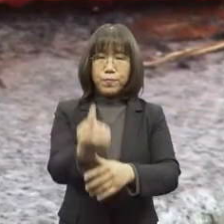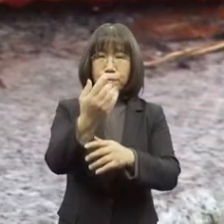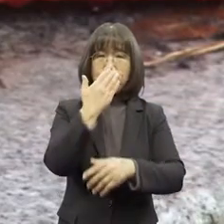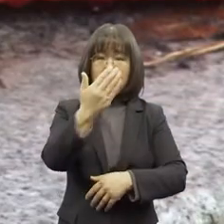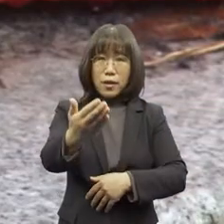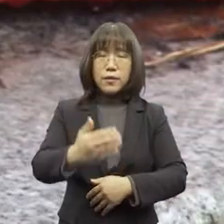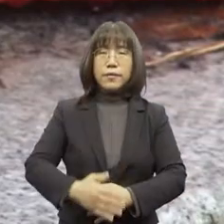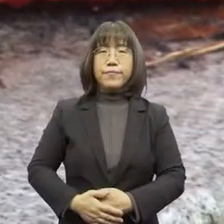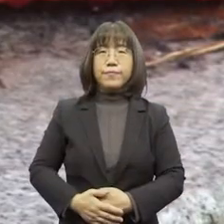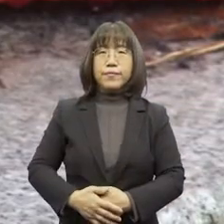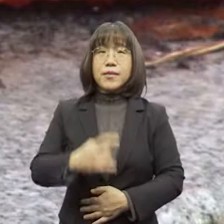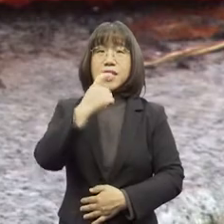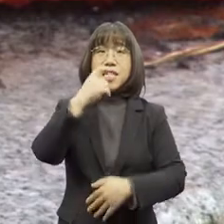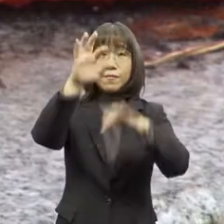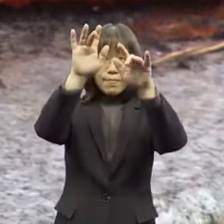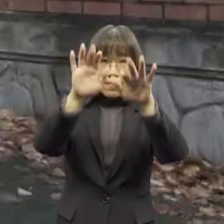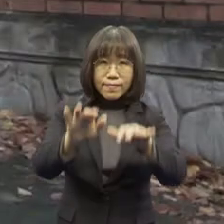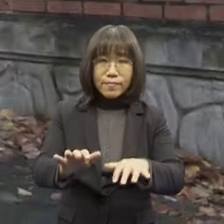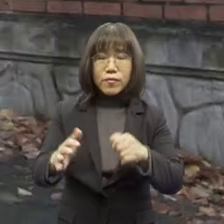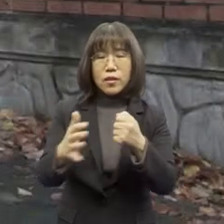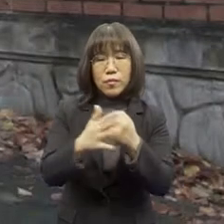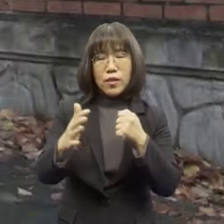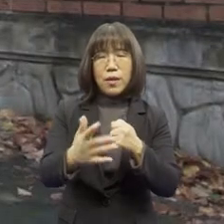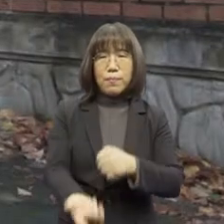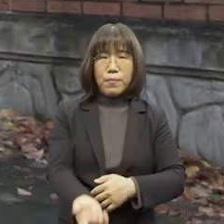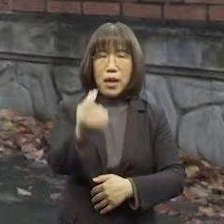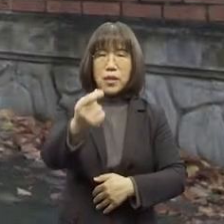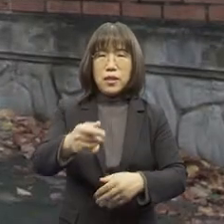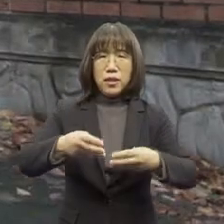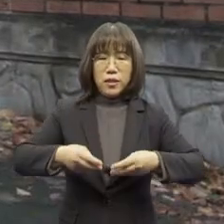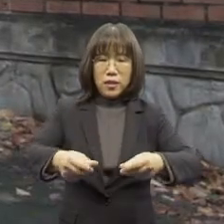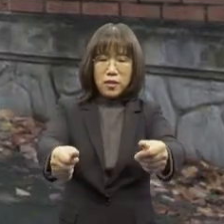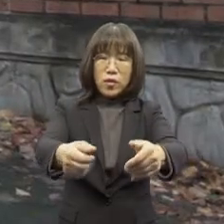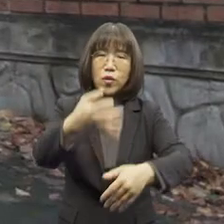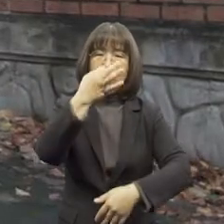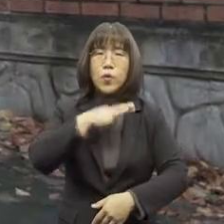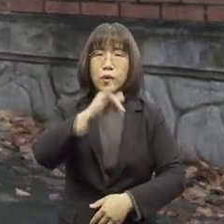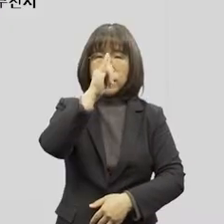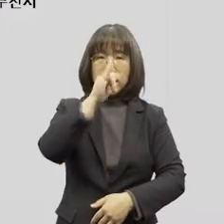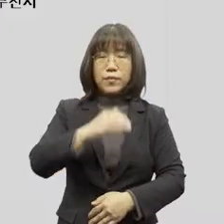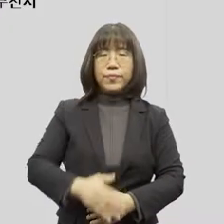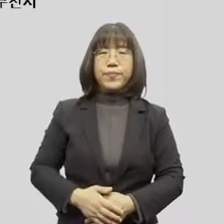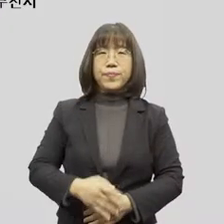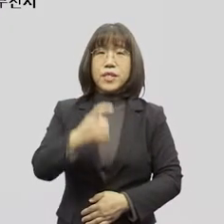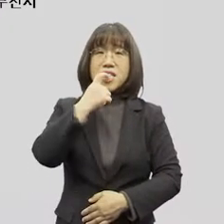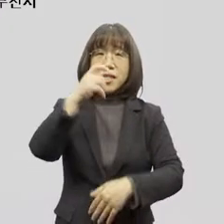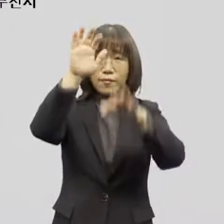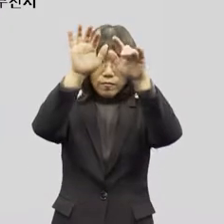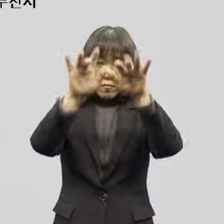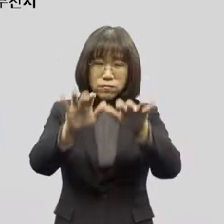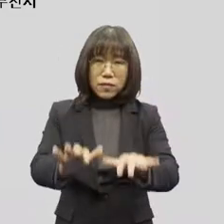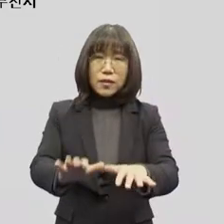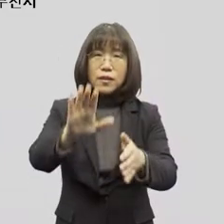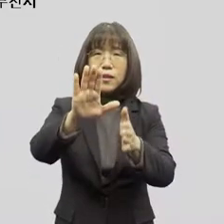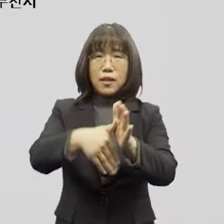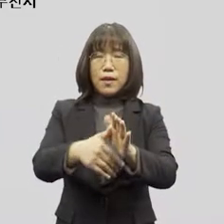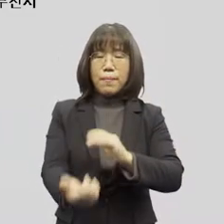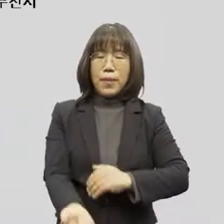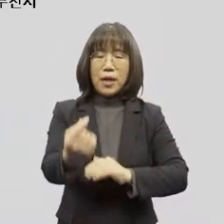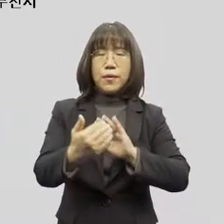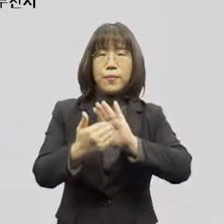예상치 못한 강설 시 초기 제설 효과가 높습니다. 이와 함께 폭설 시 초기 대응력 향상을